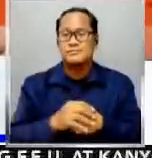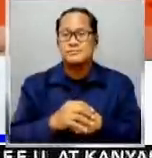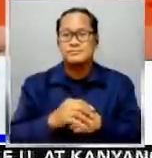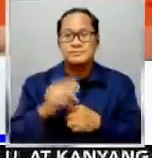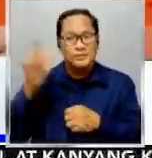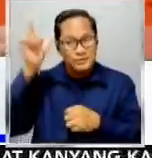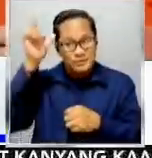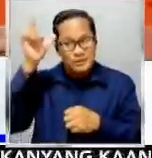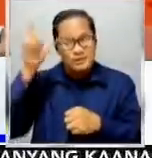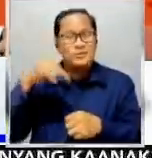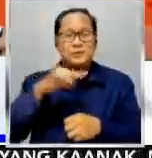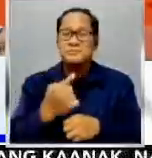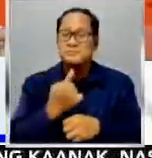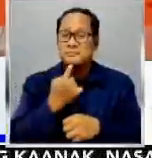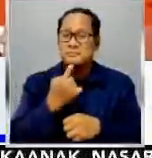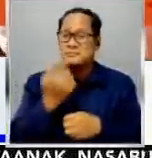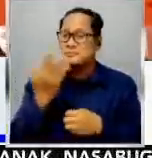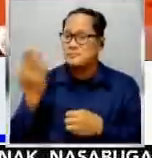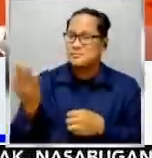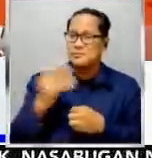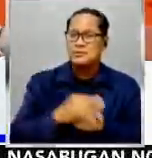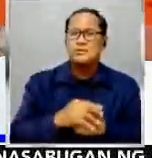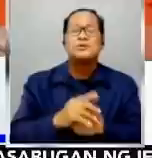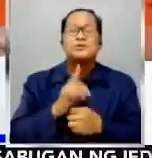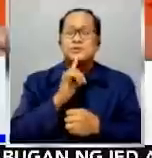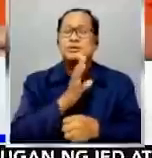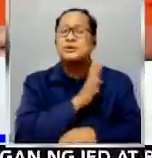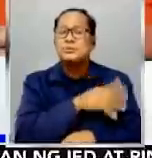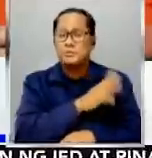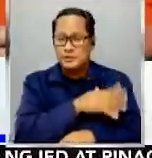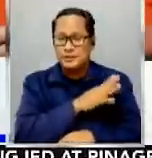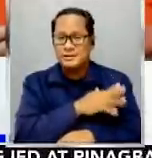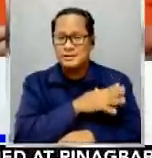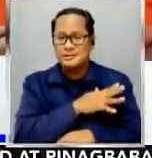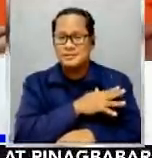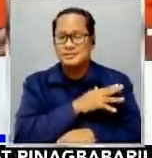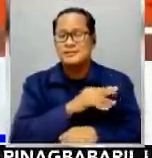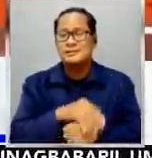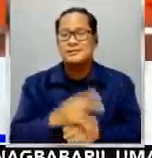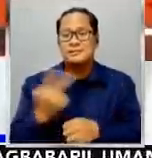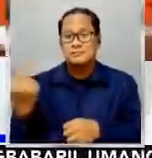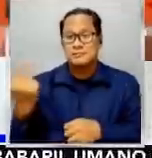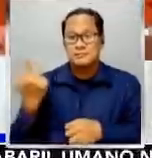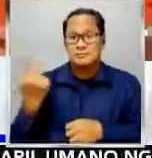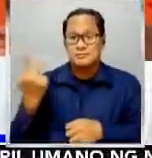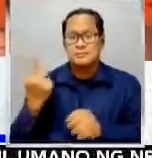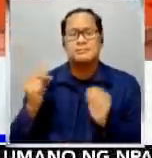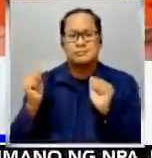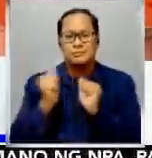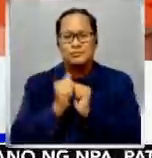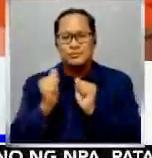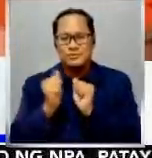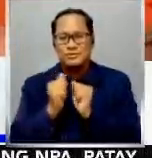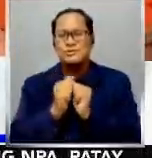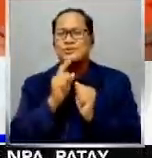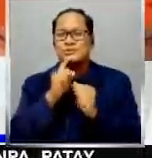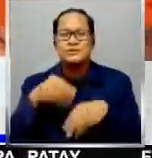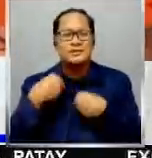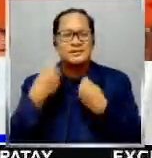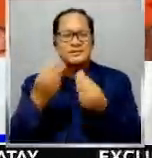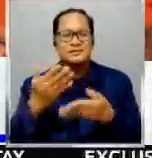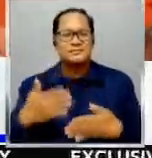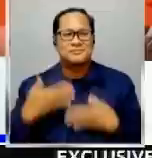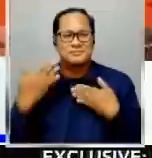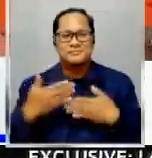ho. Abangan nyo. Magsasama kami ni Lloydy. Magbibigay ng saya sa inyo. Isang primetime